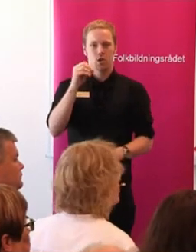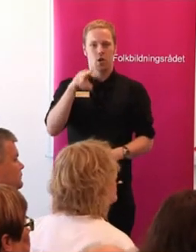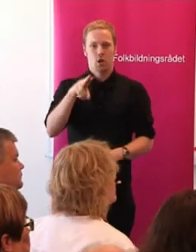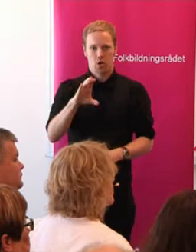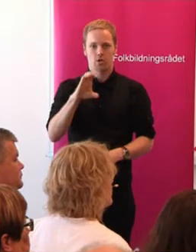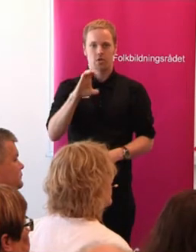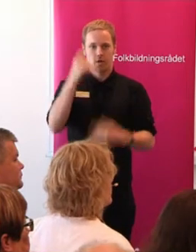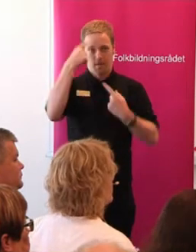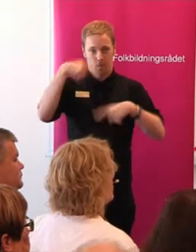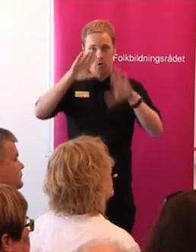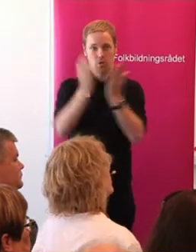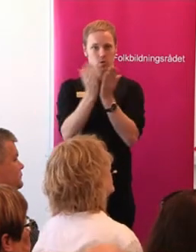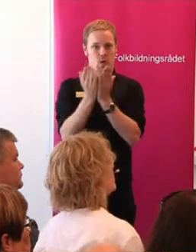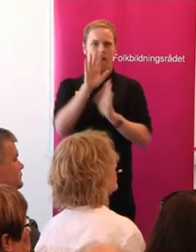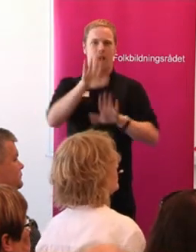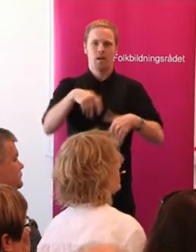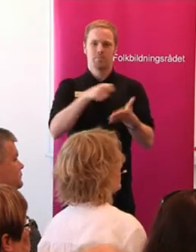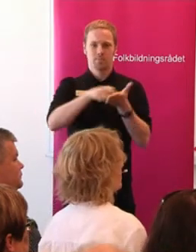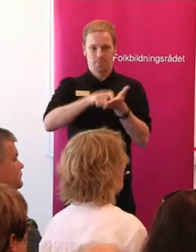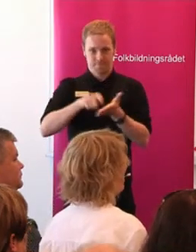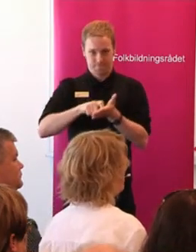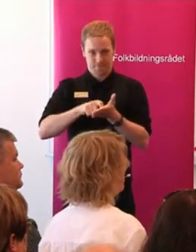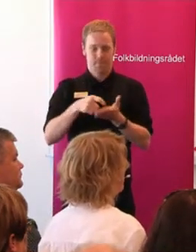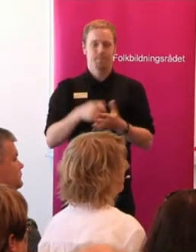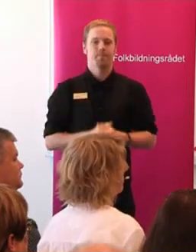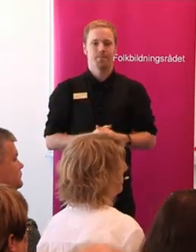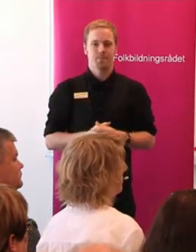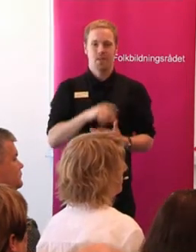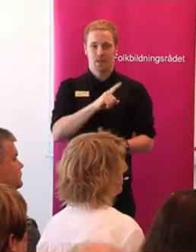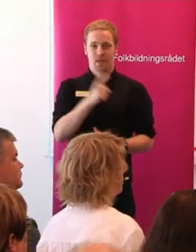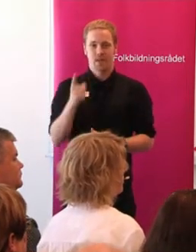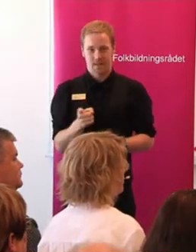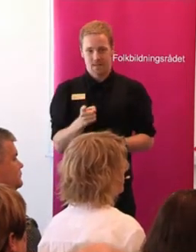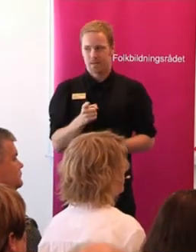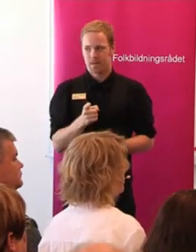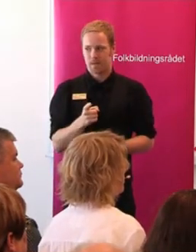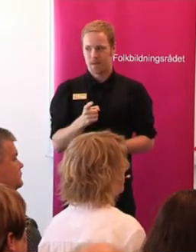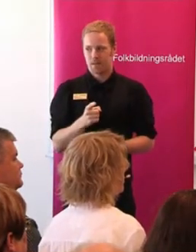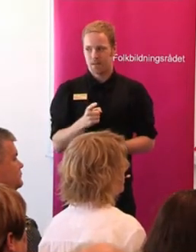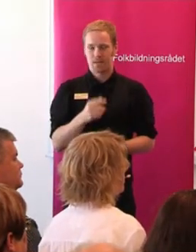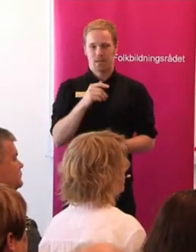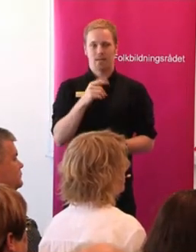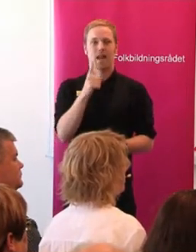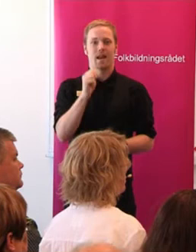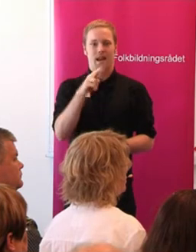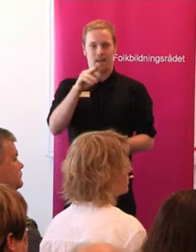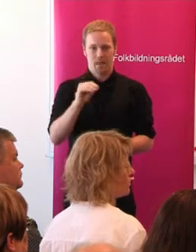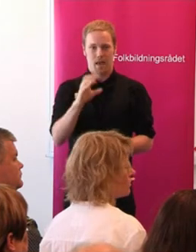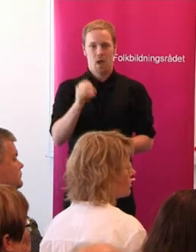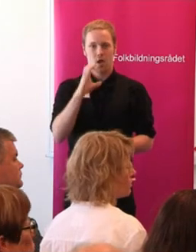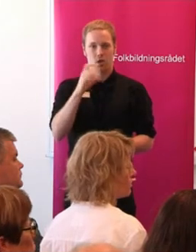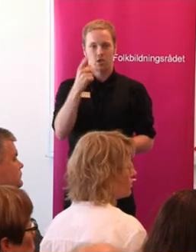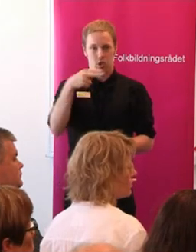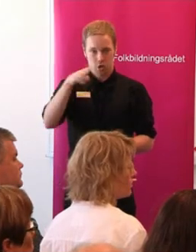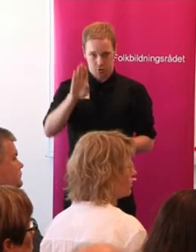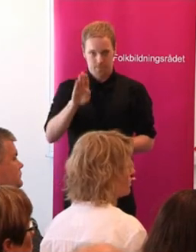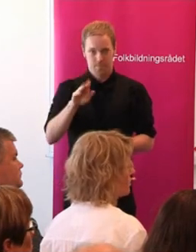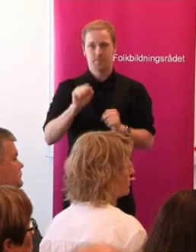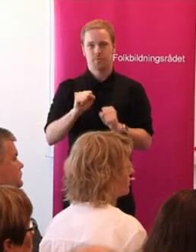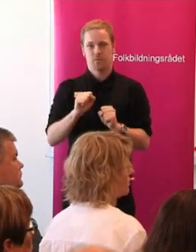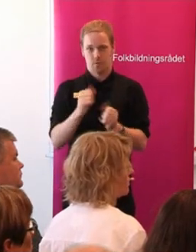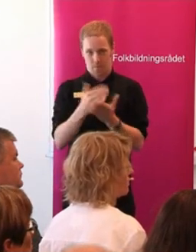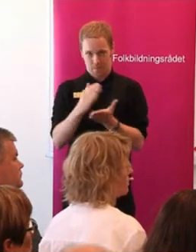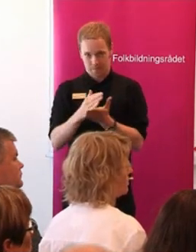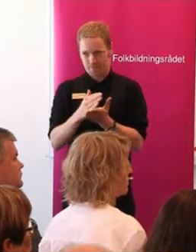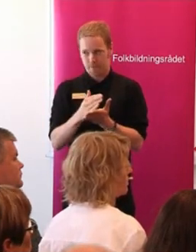kommer vi att prata eller få lyssna på Lena Östlund från Folkbildningsrådet som ska berätta lite mer om det som nu sades i inledningen. Därefter